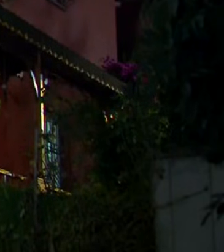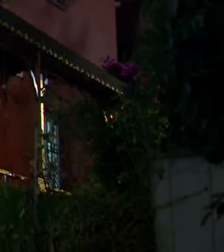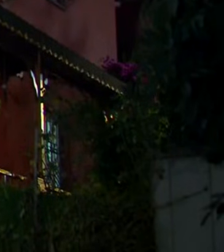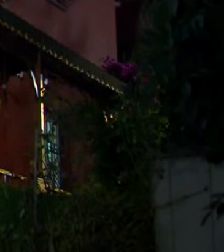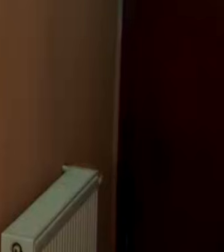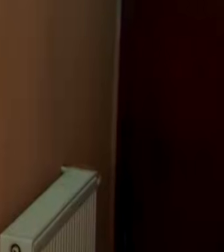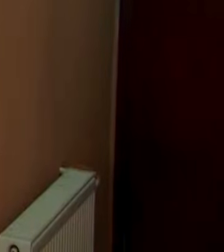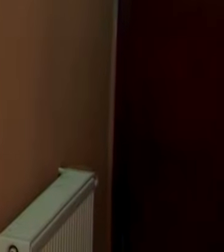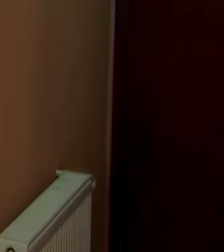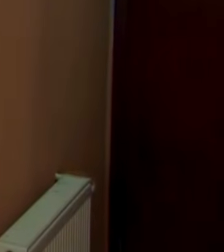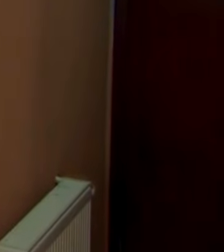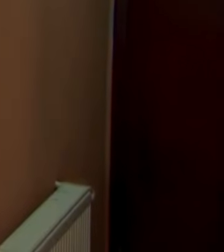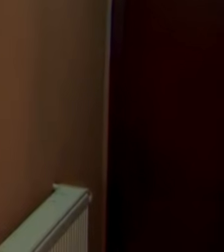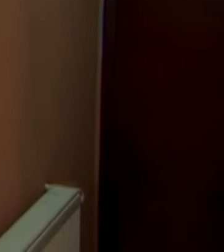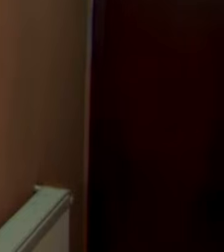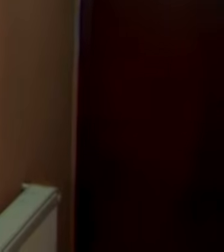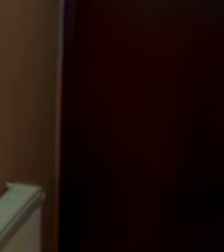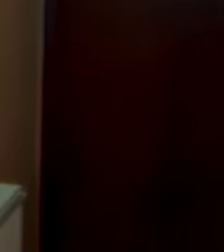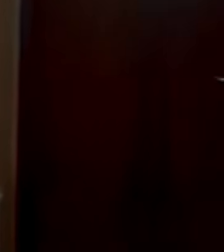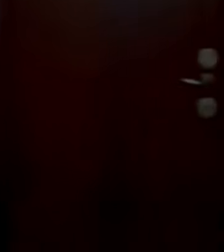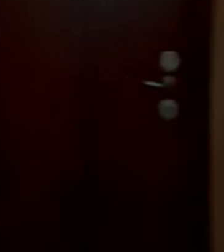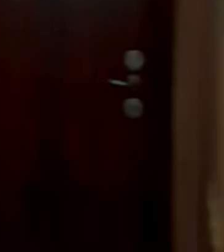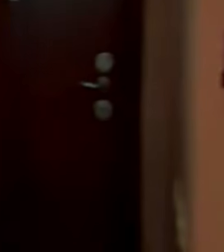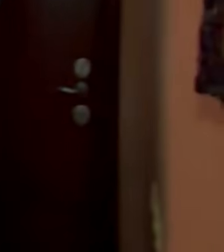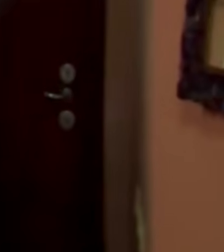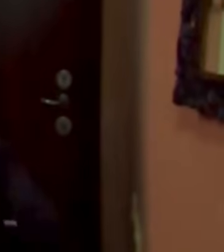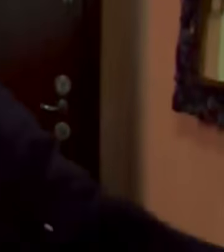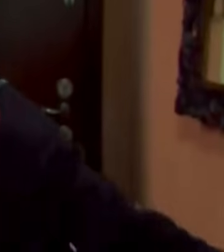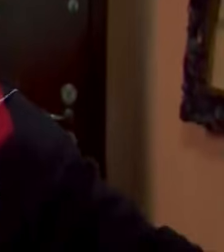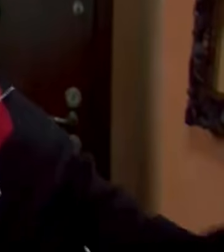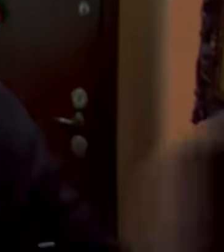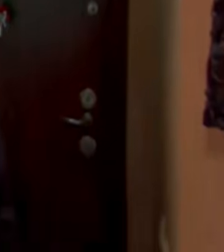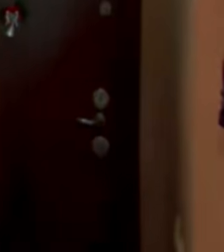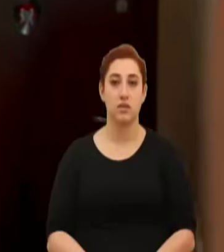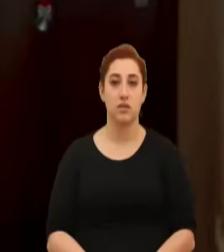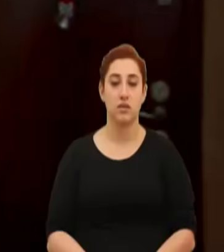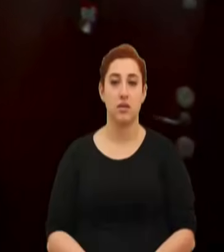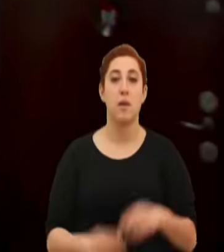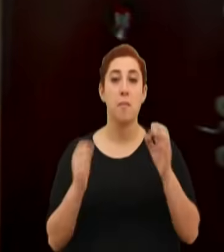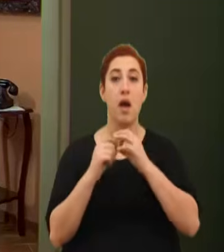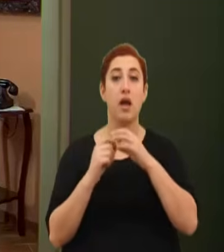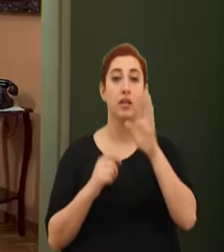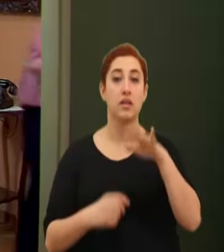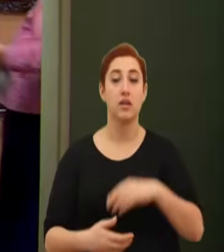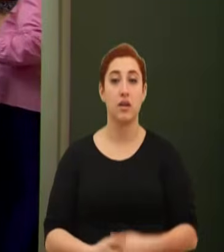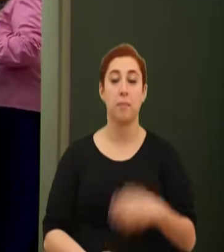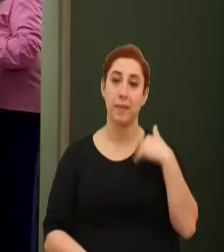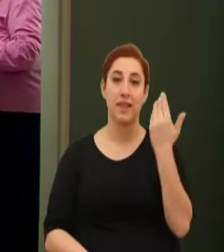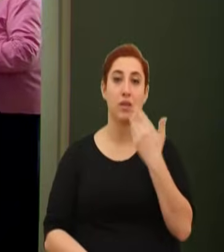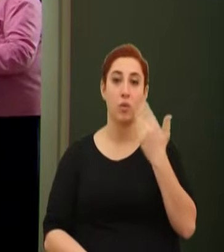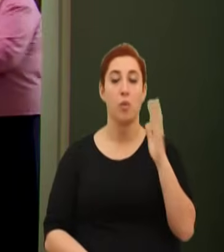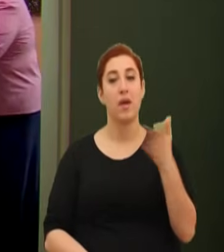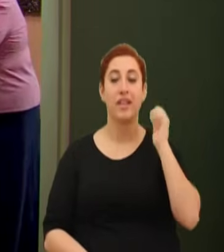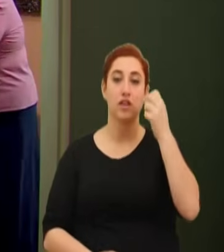Mahmut'un evi gri pembe baklava desenli siyah bir hırka giyen Mahmut askılıktan montunu aldı. Badire, ben